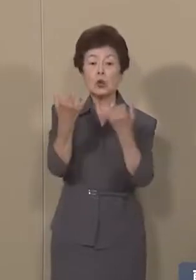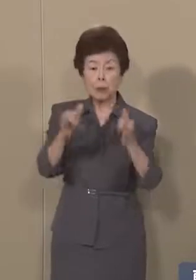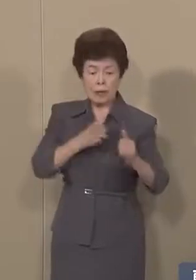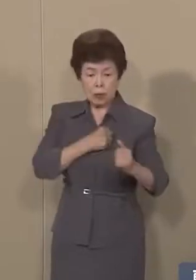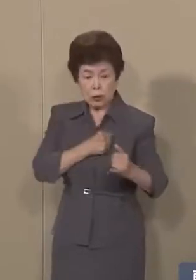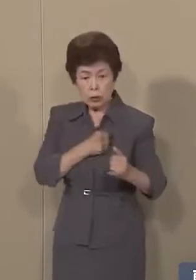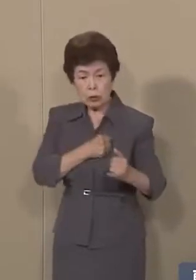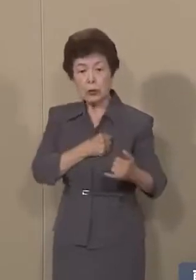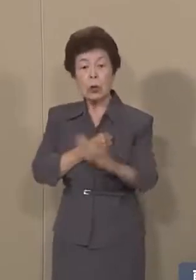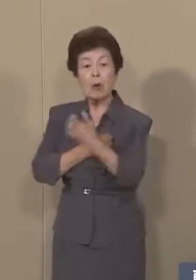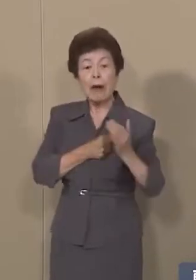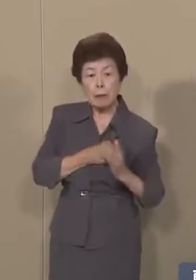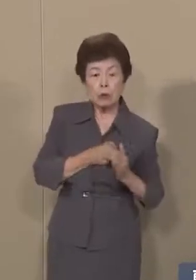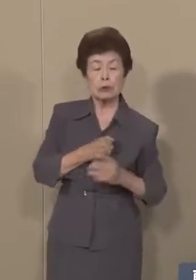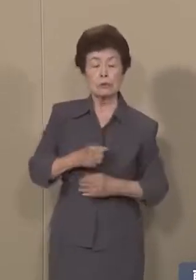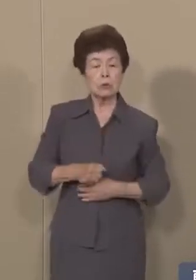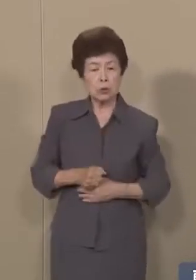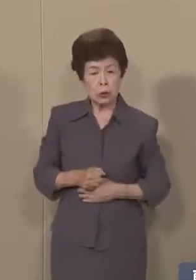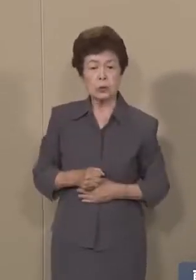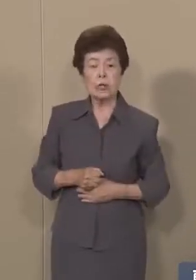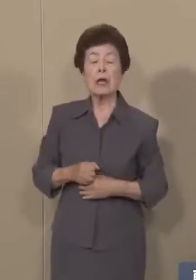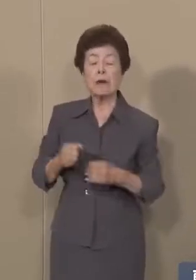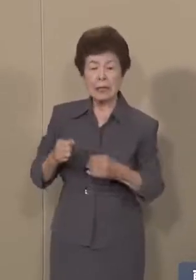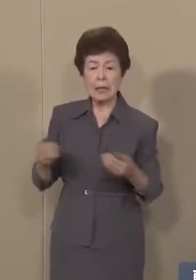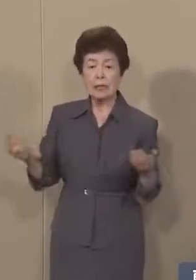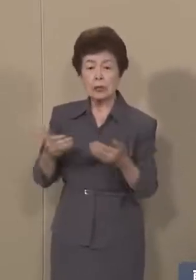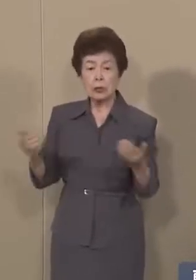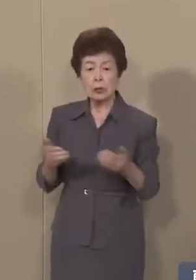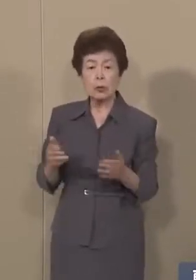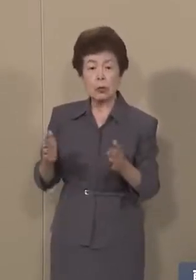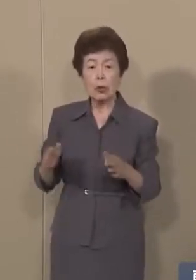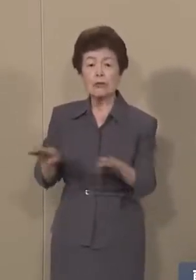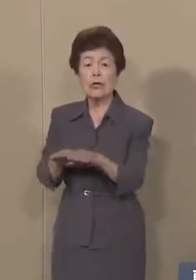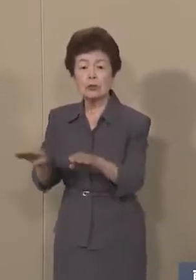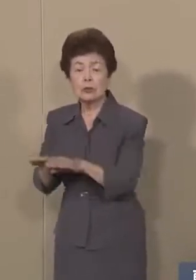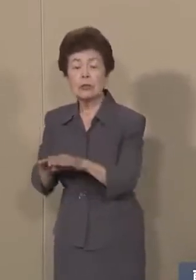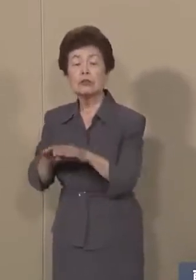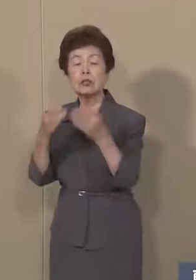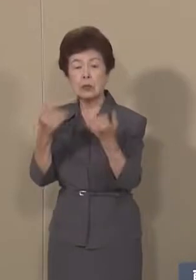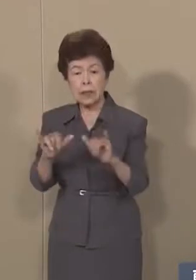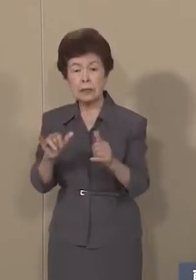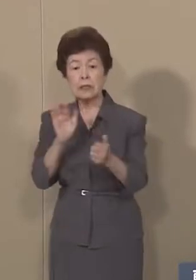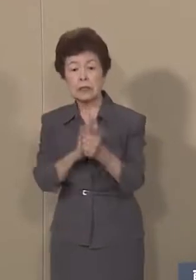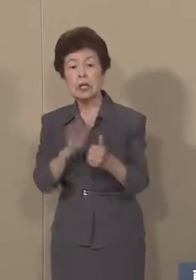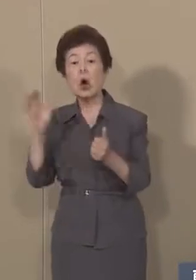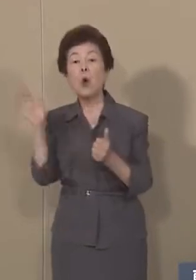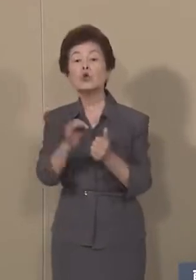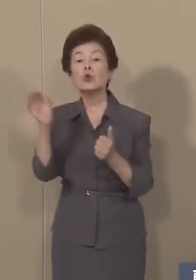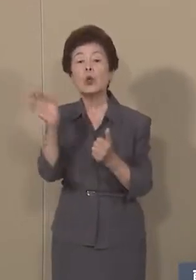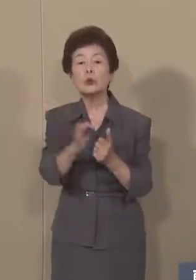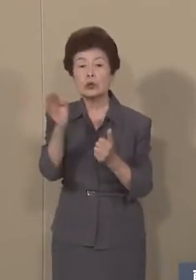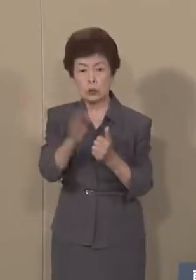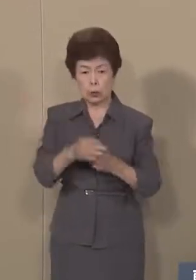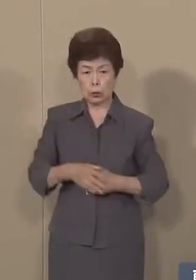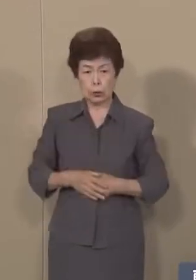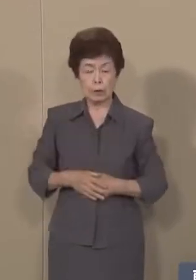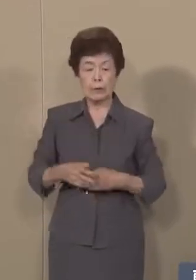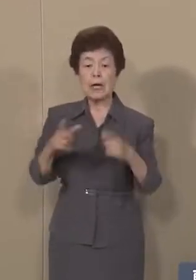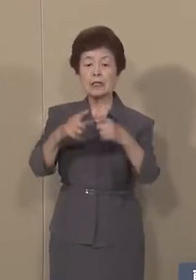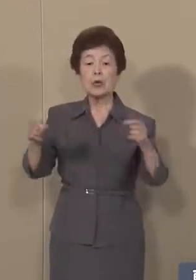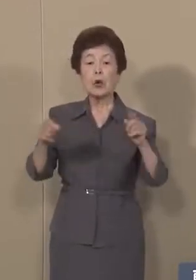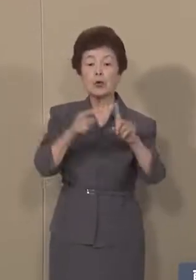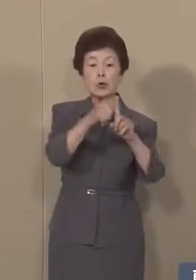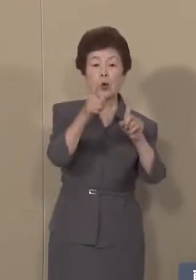と自粛休業要請に対する補償を徹底するということです日本の pcr